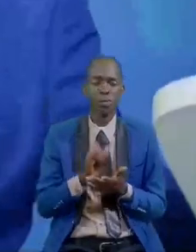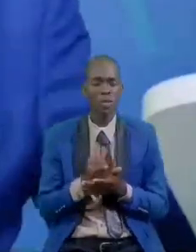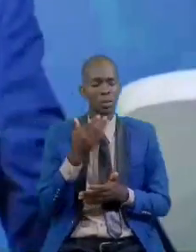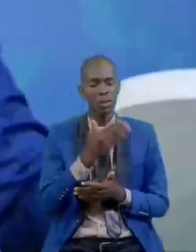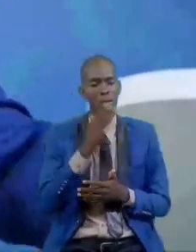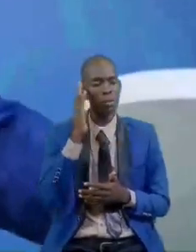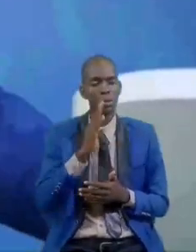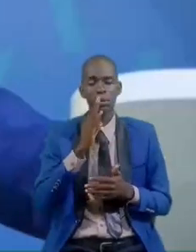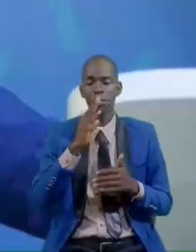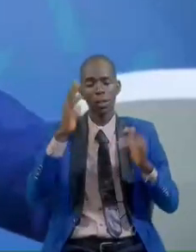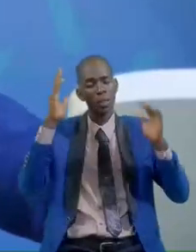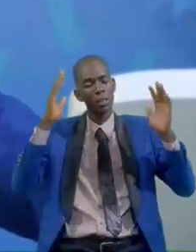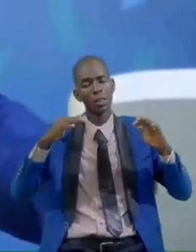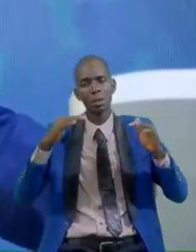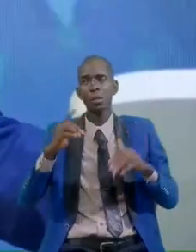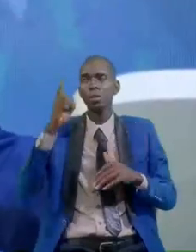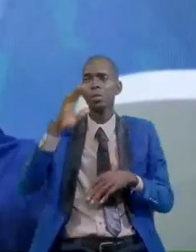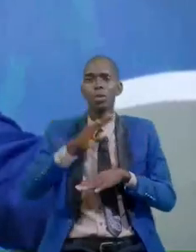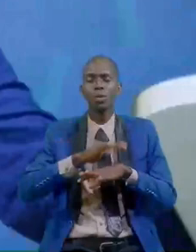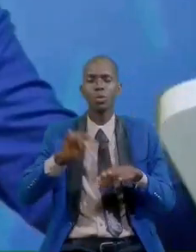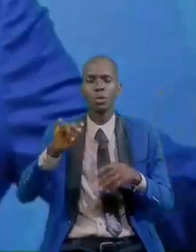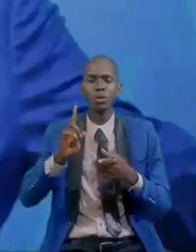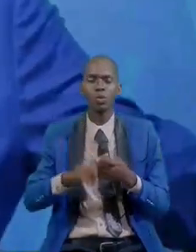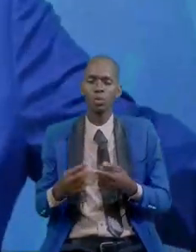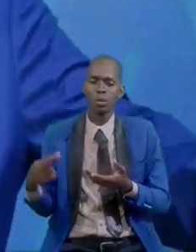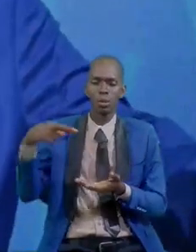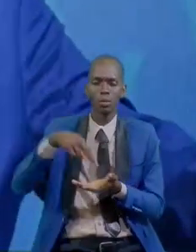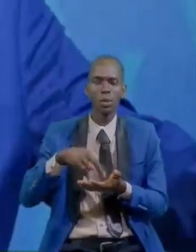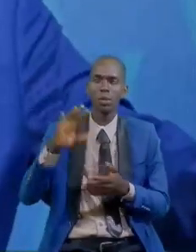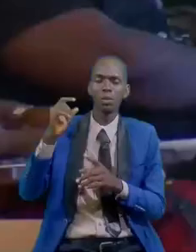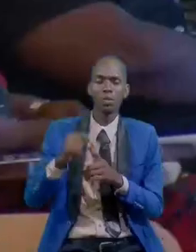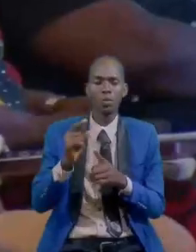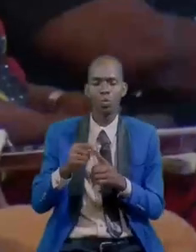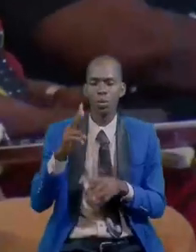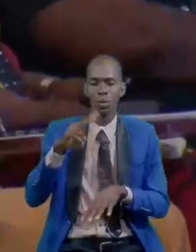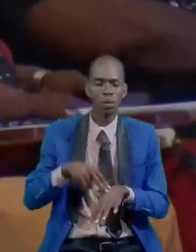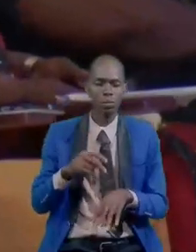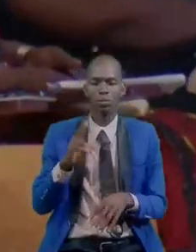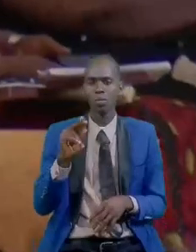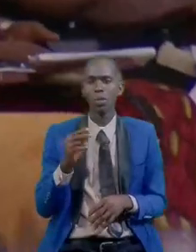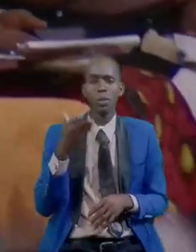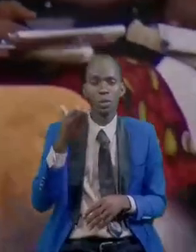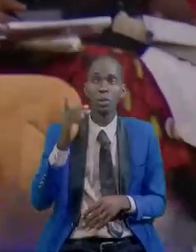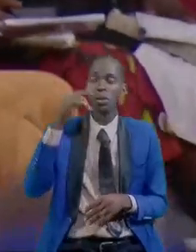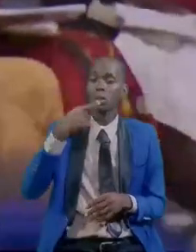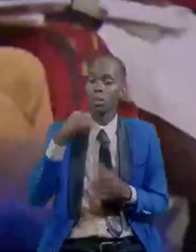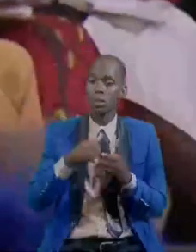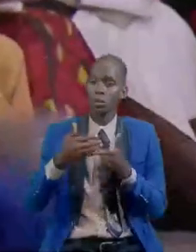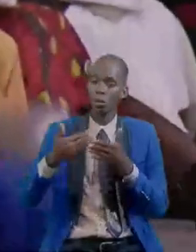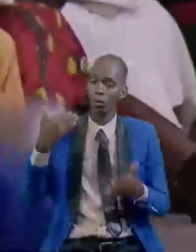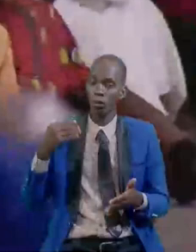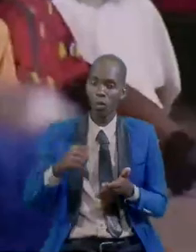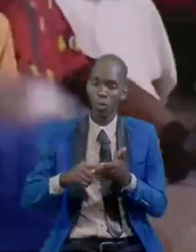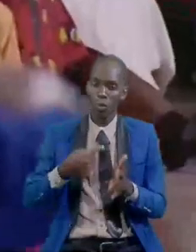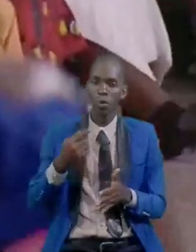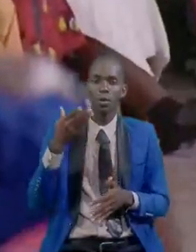pluie. Dieu n'a pas besoin de répéter. Il a déjà déclaré. Ce sera, il y aura la pluie. Dans